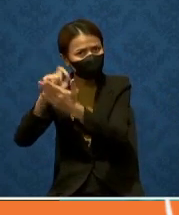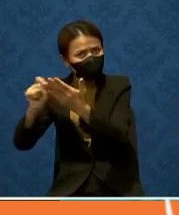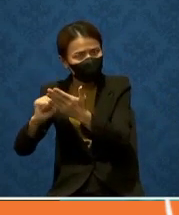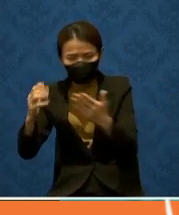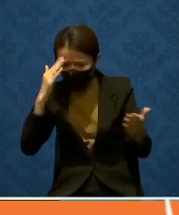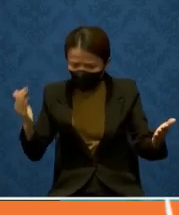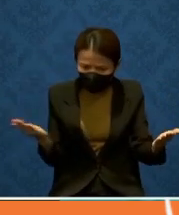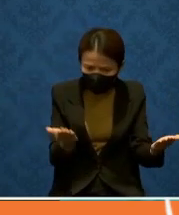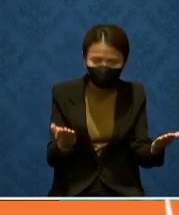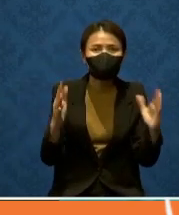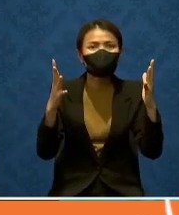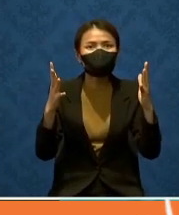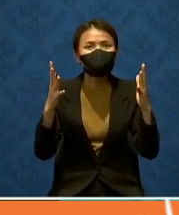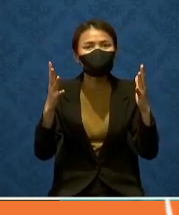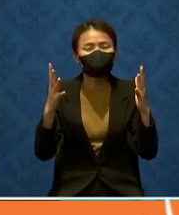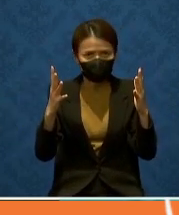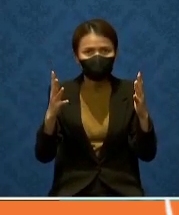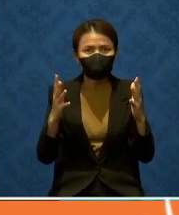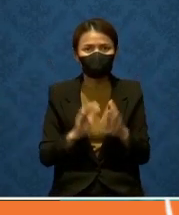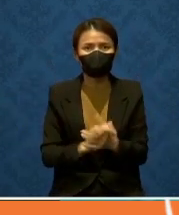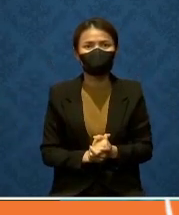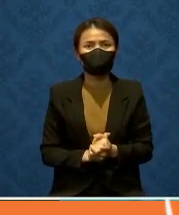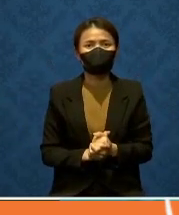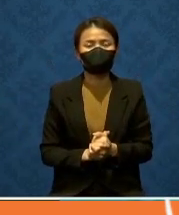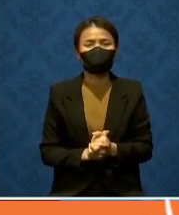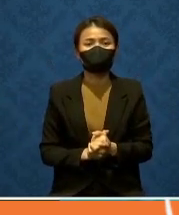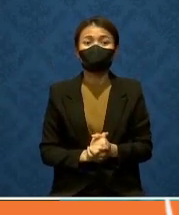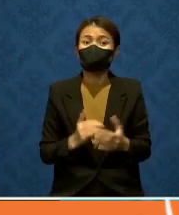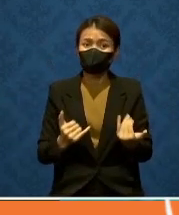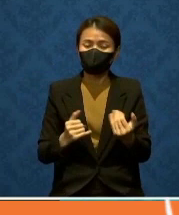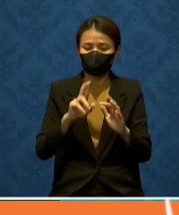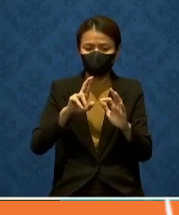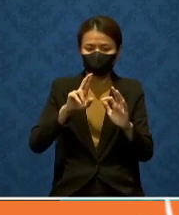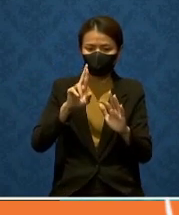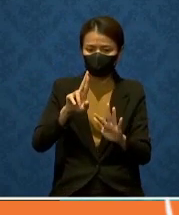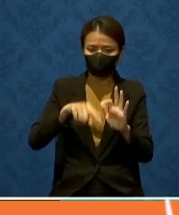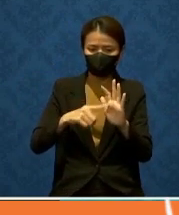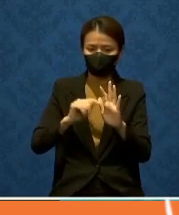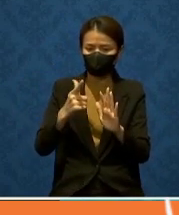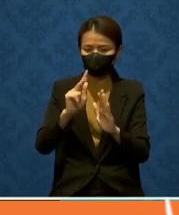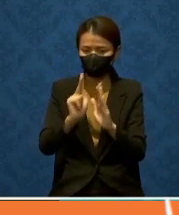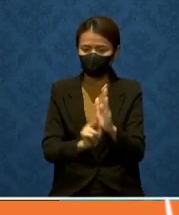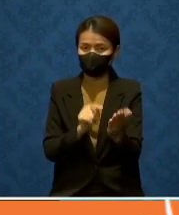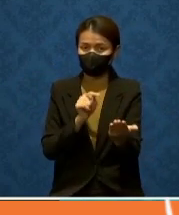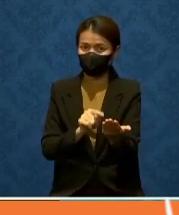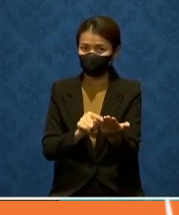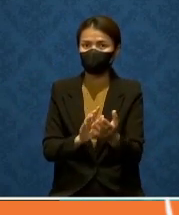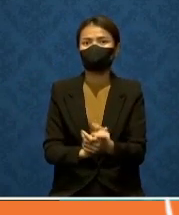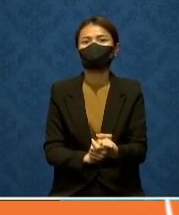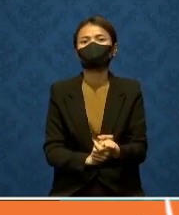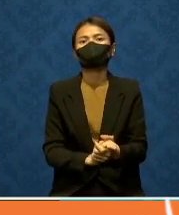แห่งนี้ครับท่านประธานครับประเด็นสุดท้ายครับท่านประธานร่างกฎหมายฉบับนี้ของภาคประชาชนโดยเฉพาะสภาชน